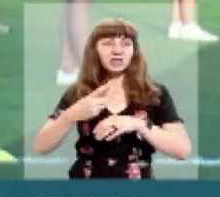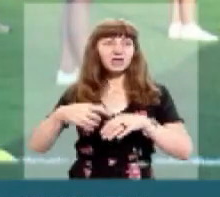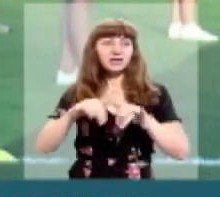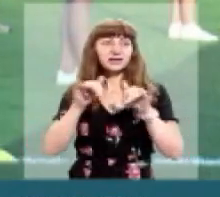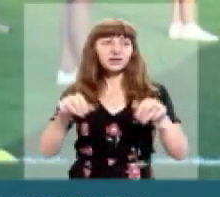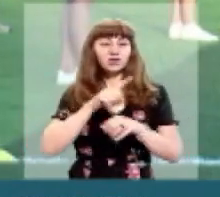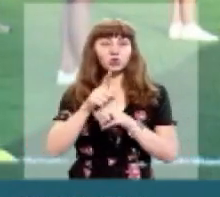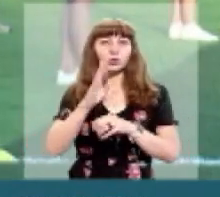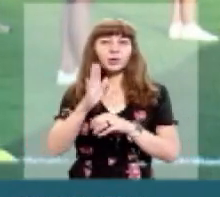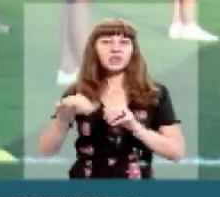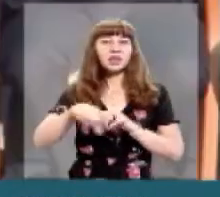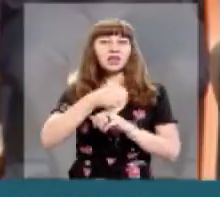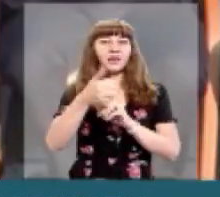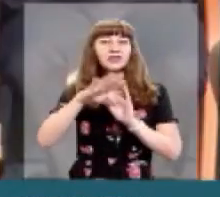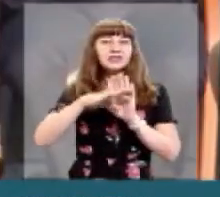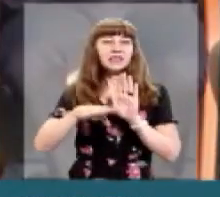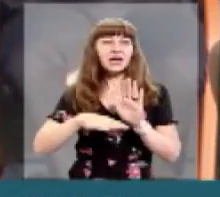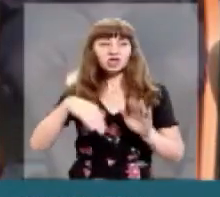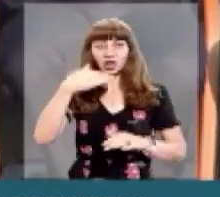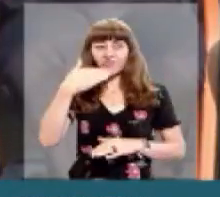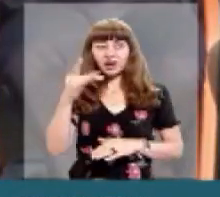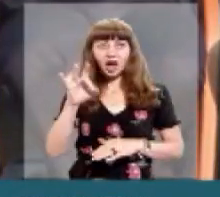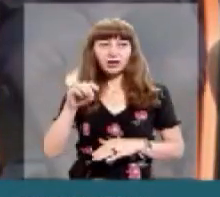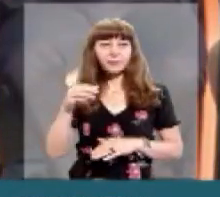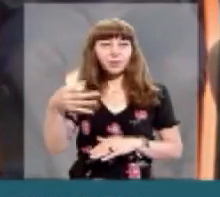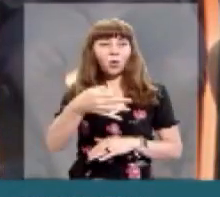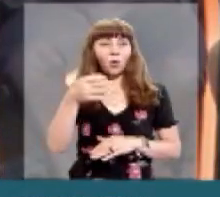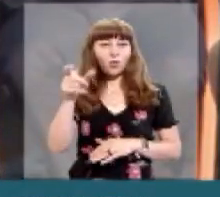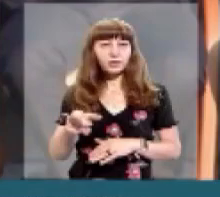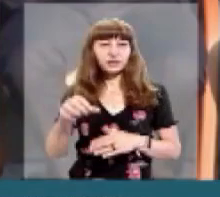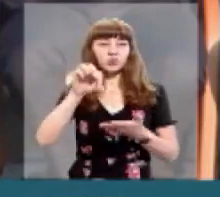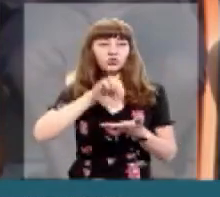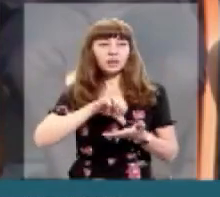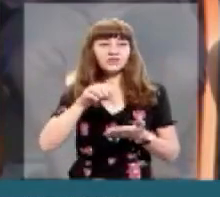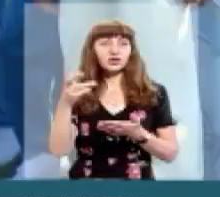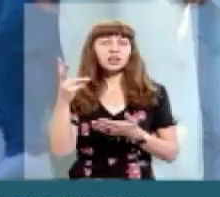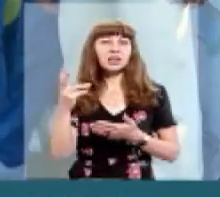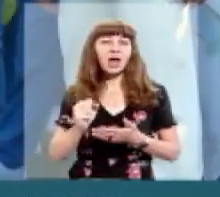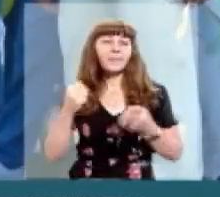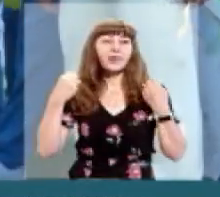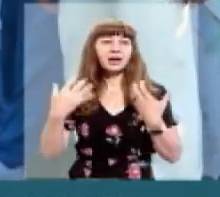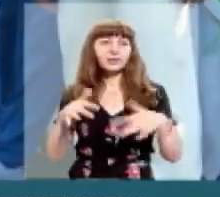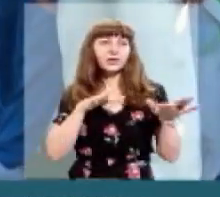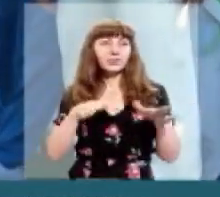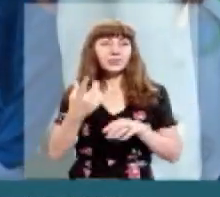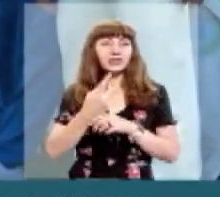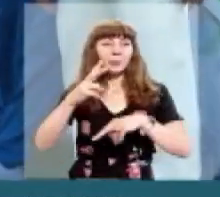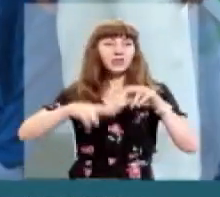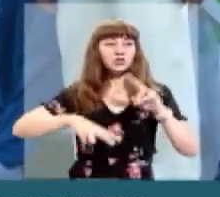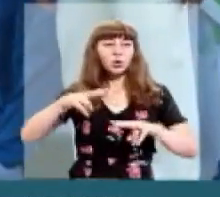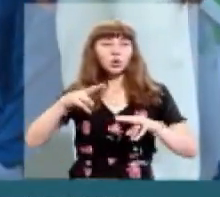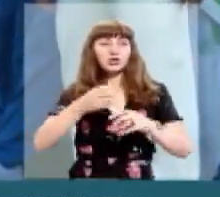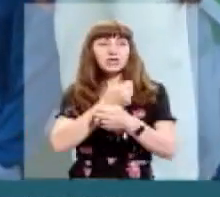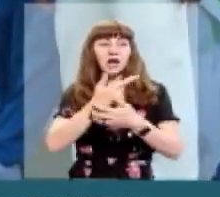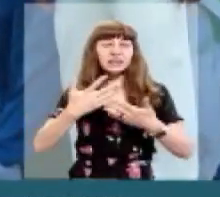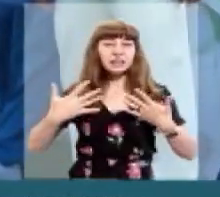шараға қатысқан облыс әкімі. Бұл мақсатта түрлі нысандар салынып, әуесқой лигалар пайда болмақ. Онда қатысушылар волейбол, футбол,